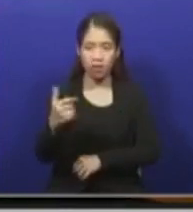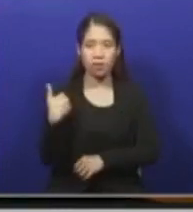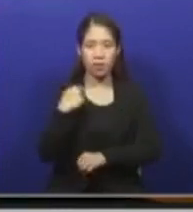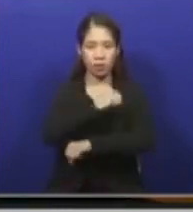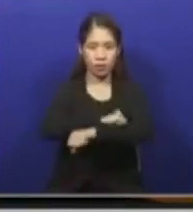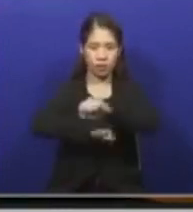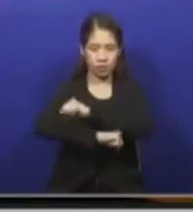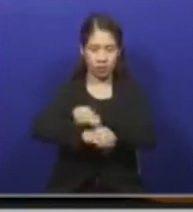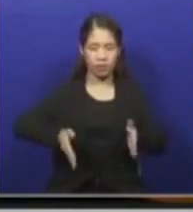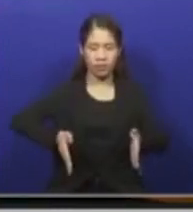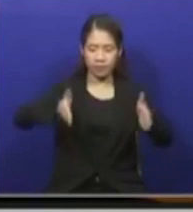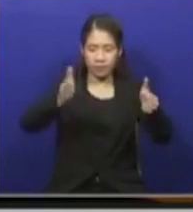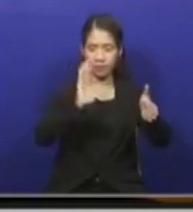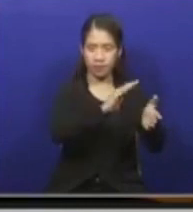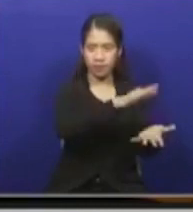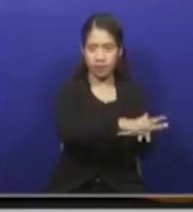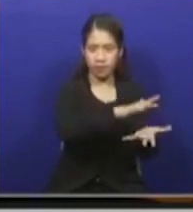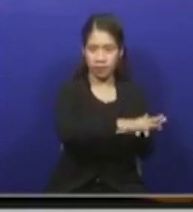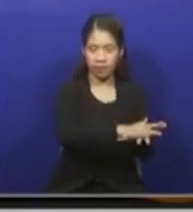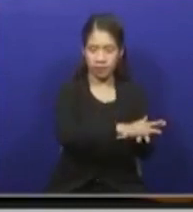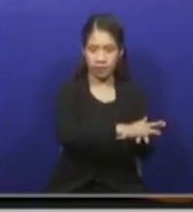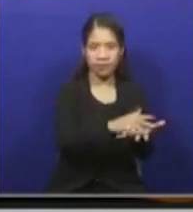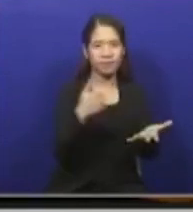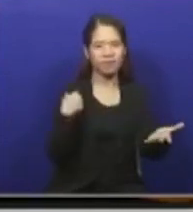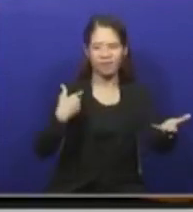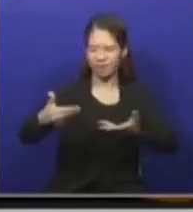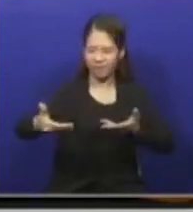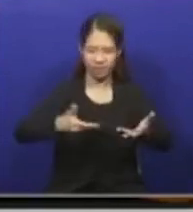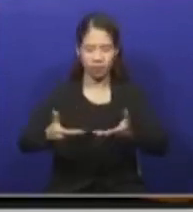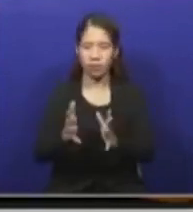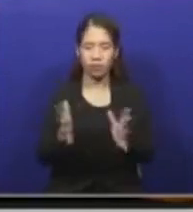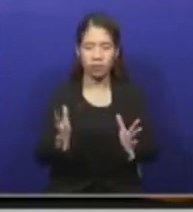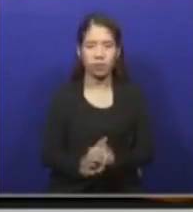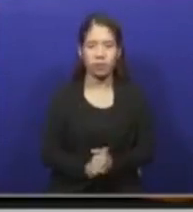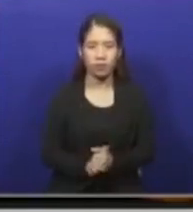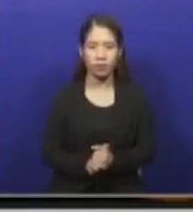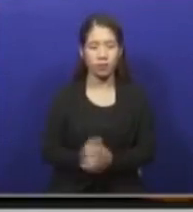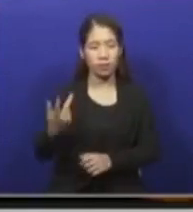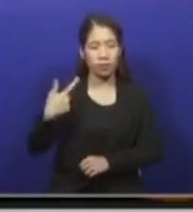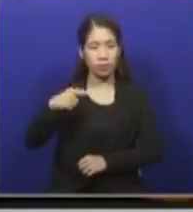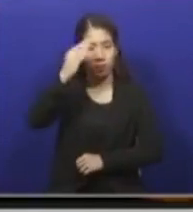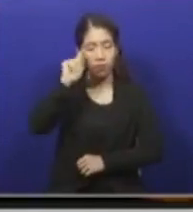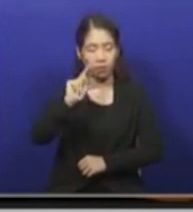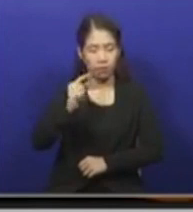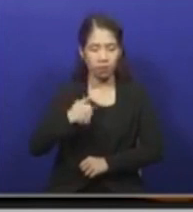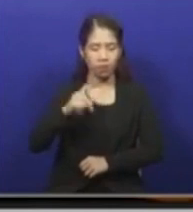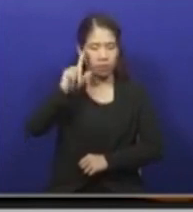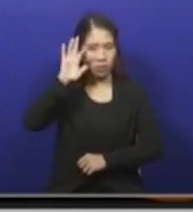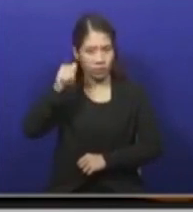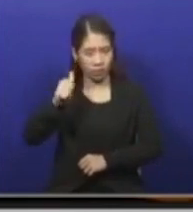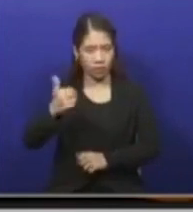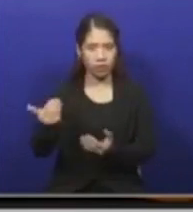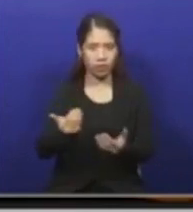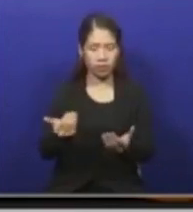ารอเนกประสงค์ตามโรงเรียนอันนี้เยอะที่สุดเลยครับเสนอมาเยอะมากประโยชน์ก็เพื่อให้ผู้ปกครองกับนักเรียน